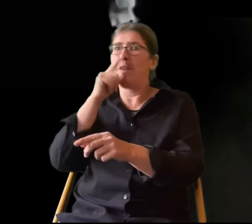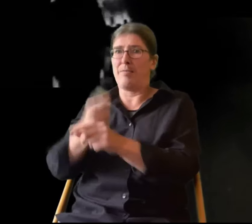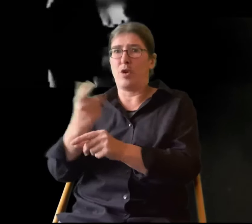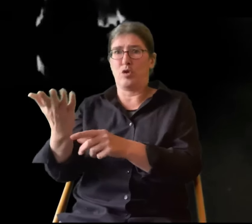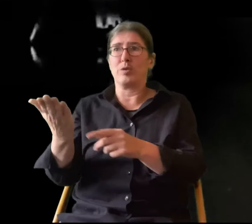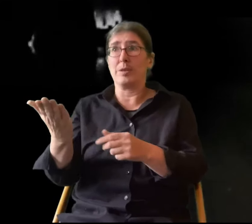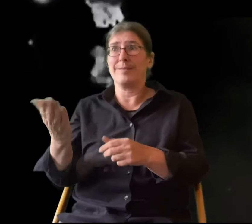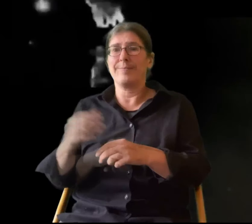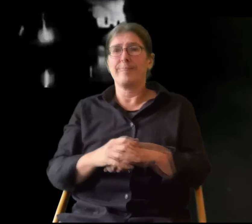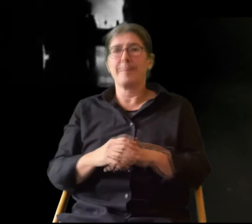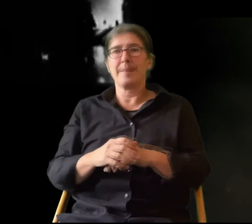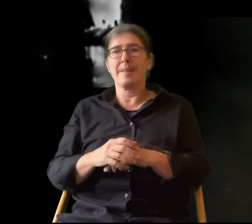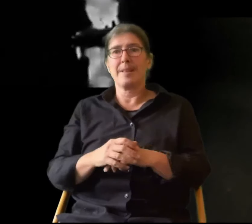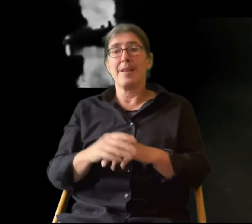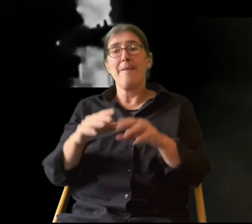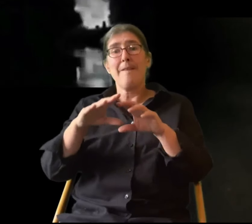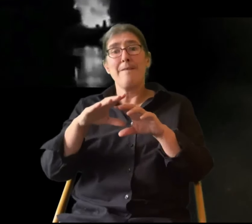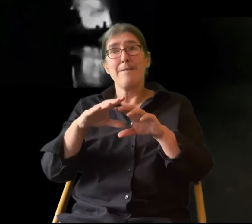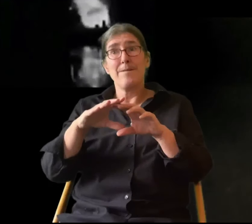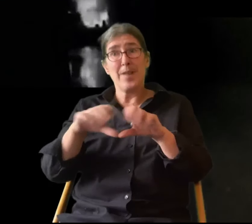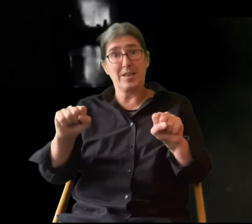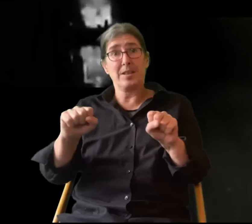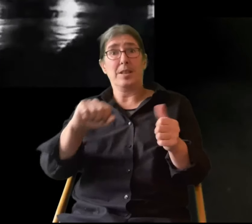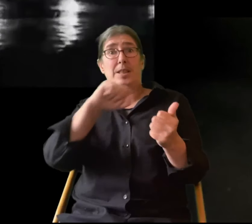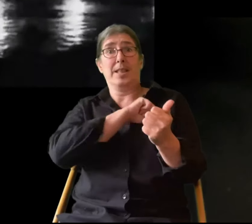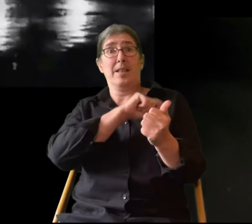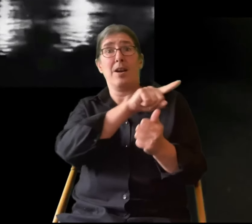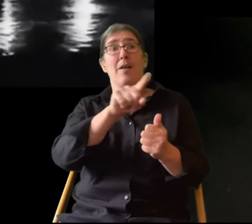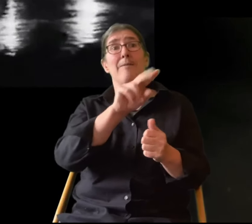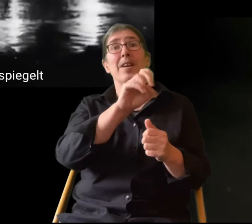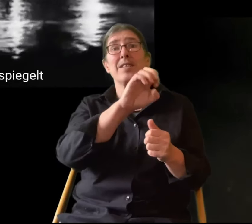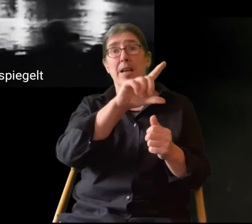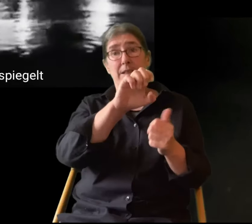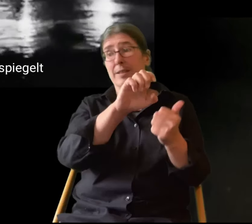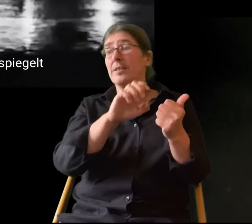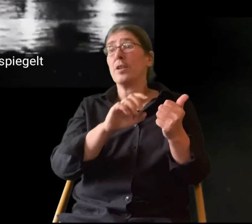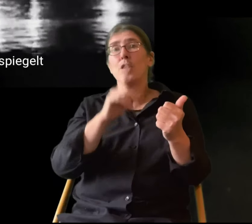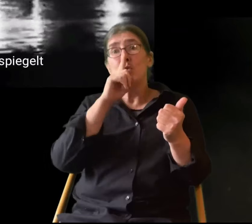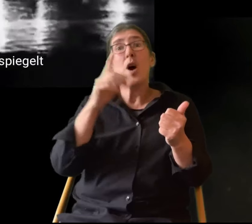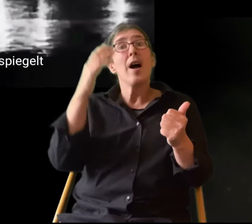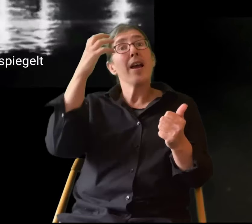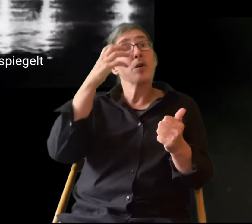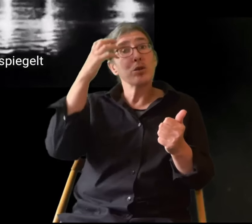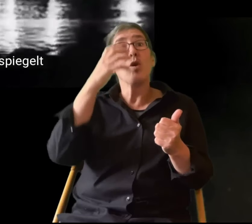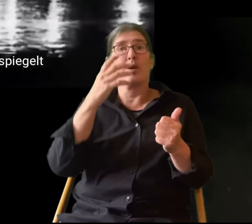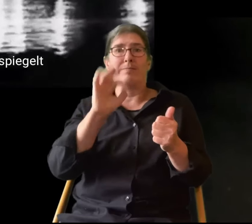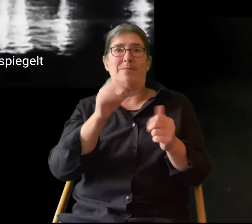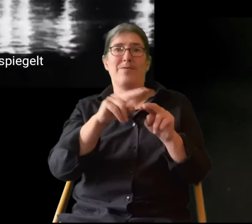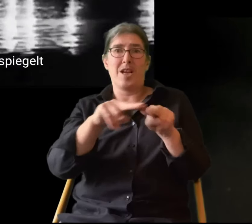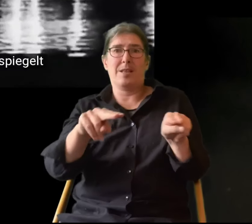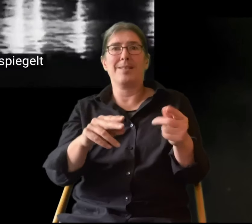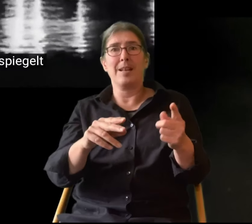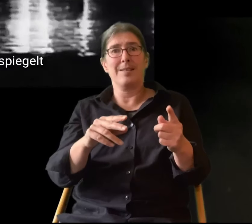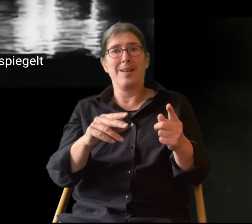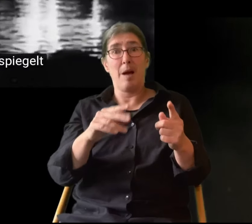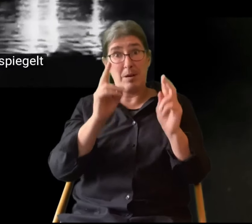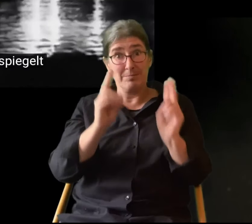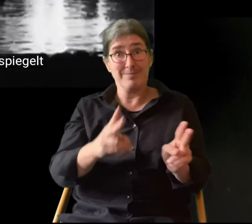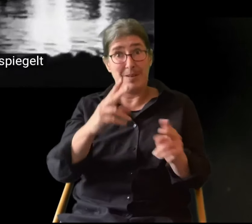das fest der sieger in versailles es spiegelt nur die illusion des friedens